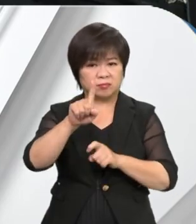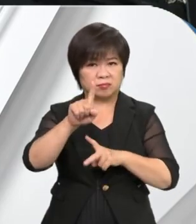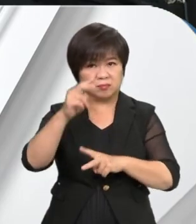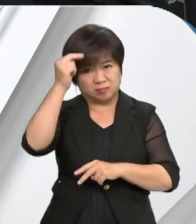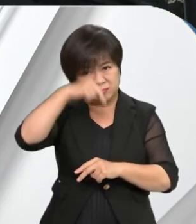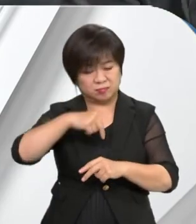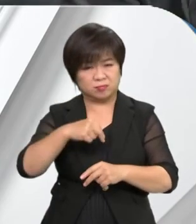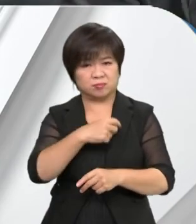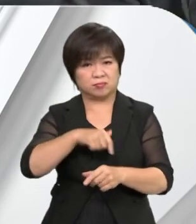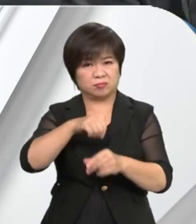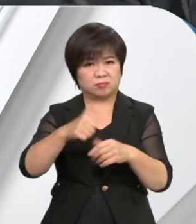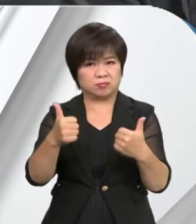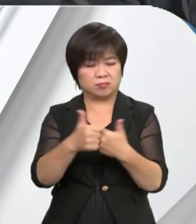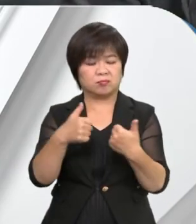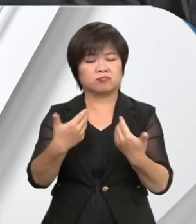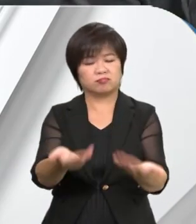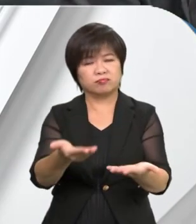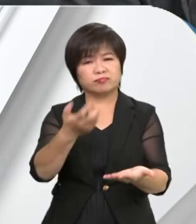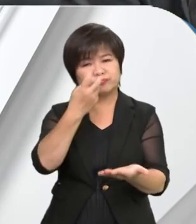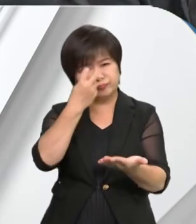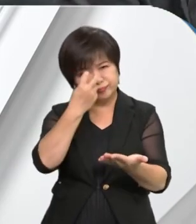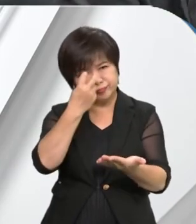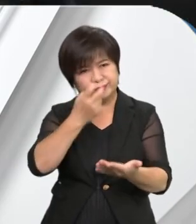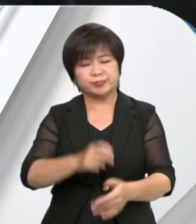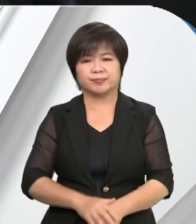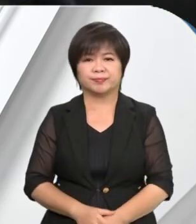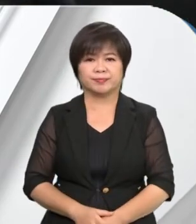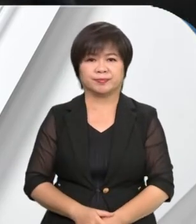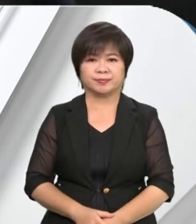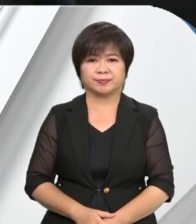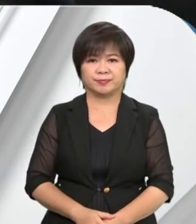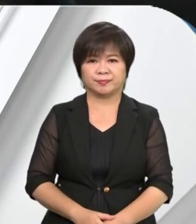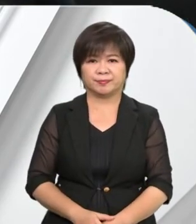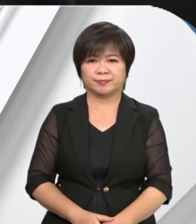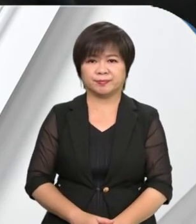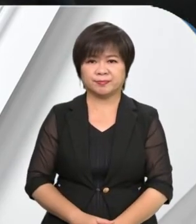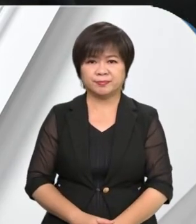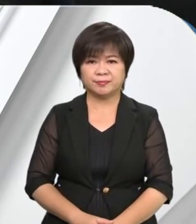本参加发言人来看。下个新闻，王英车、范秀妮、张文修特别报道。